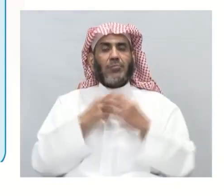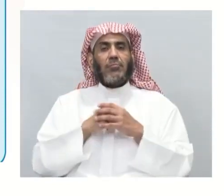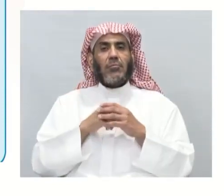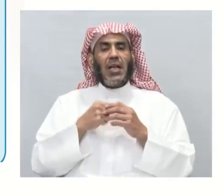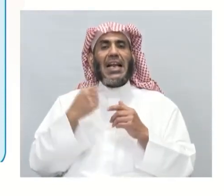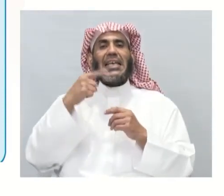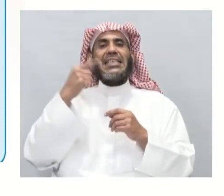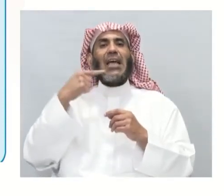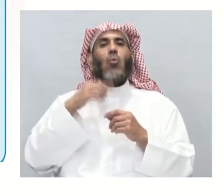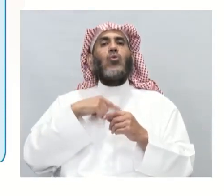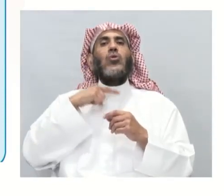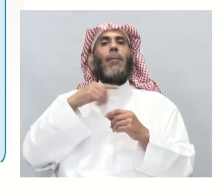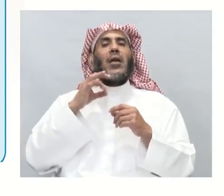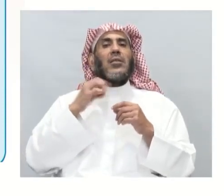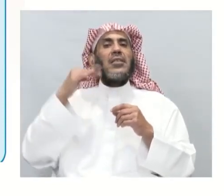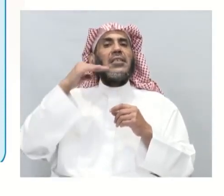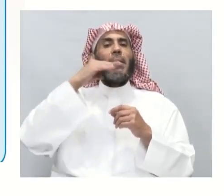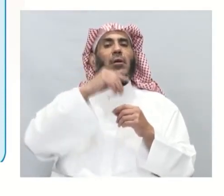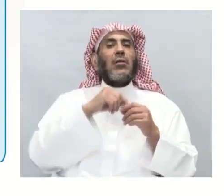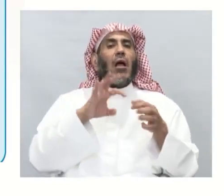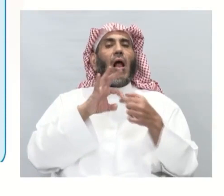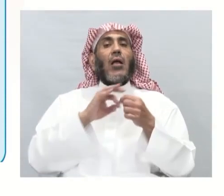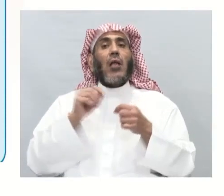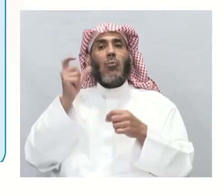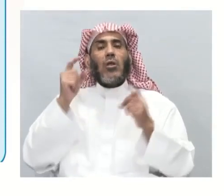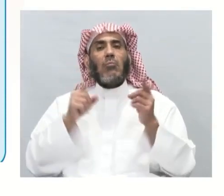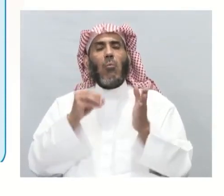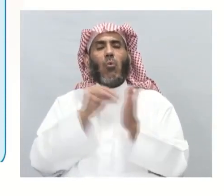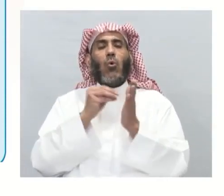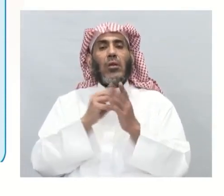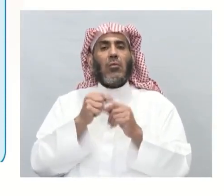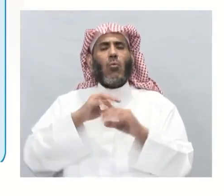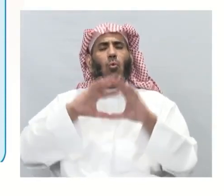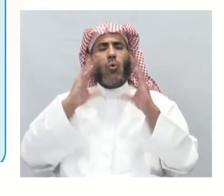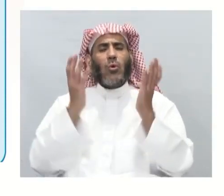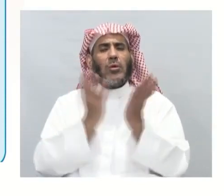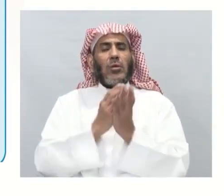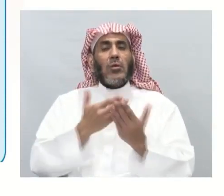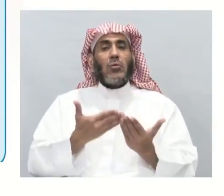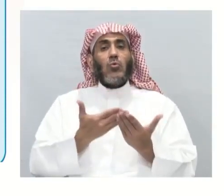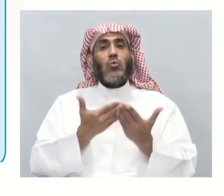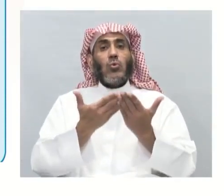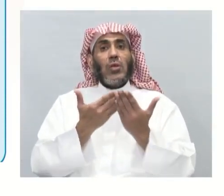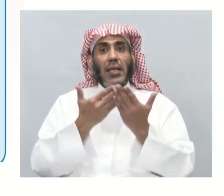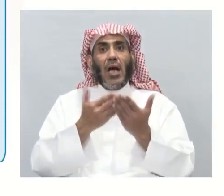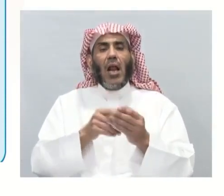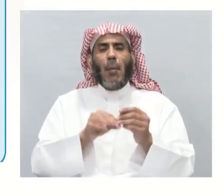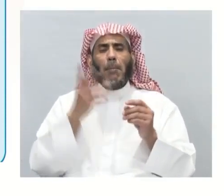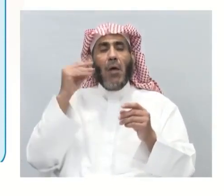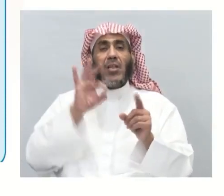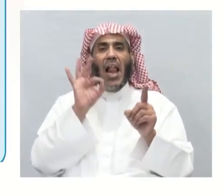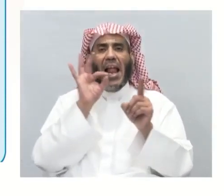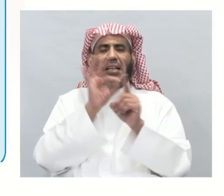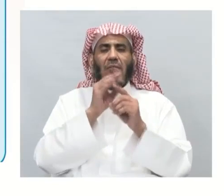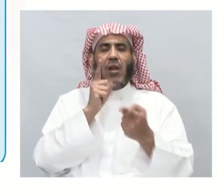نبره الصوت علاقه المتحدث بم مضوع الحديث كل ذلك يساعدك على فهم الهدف الحقيقي